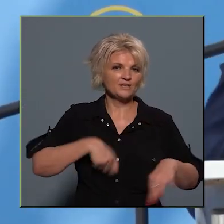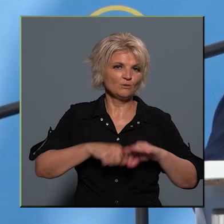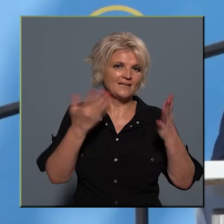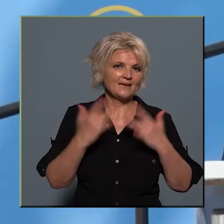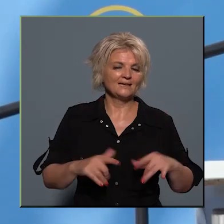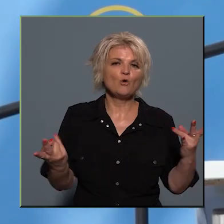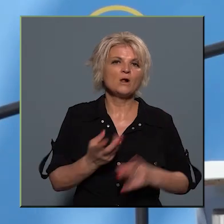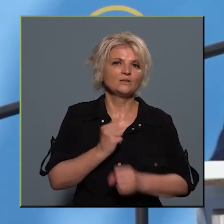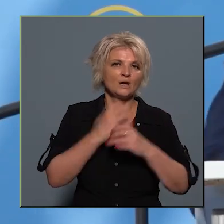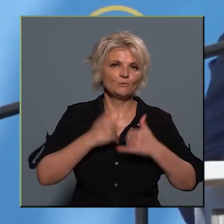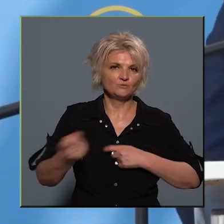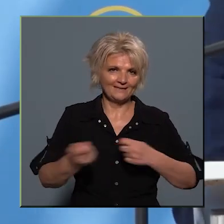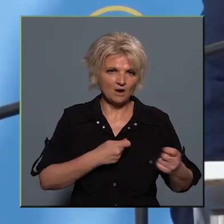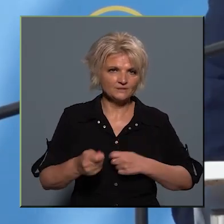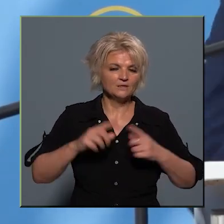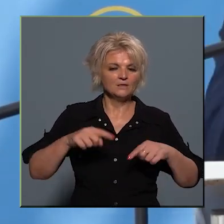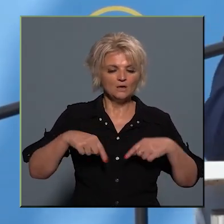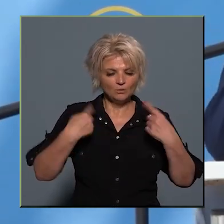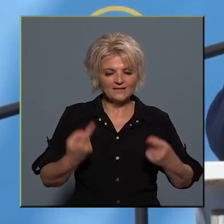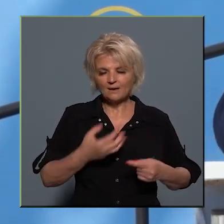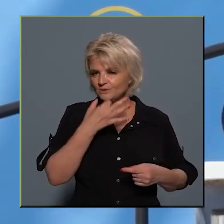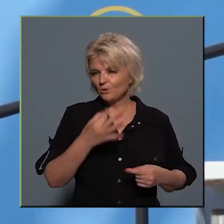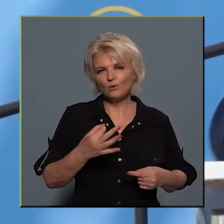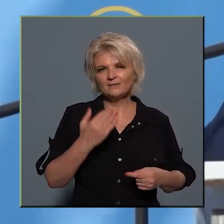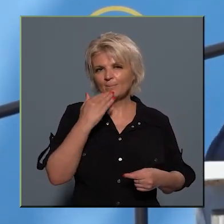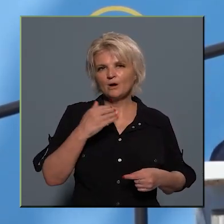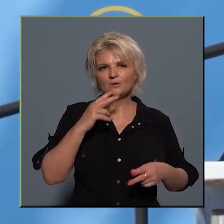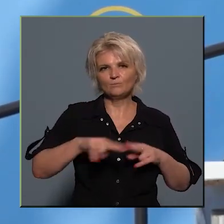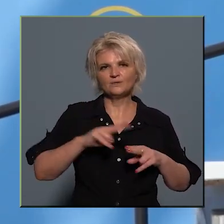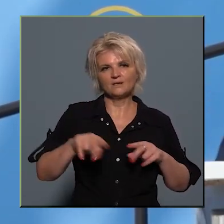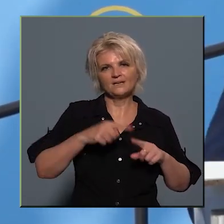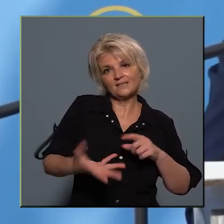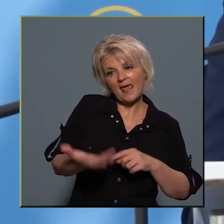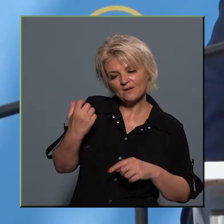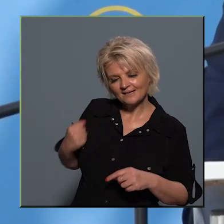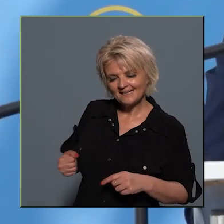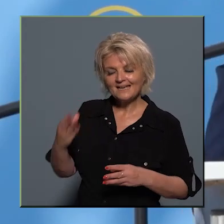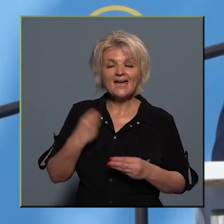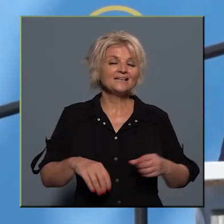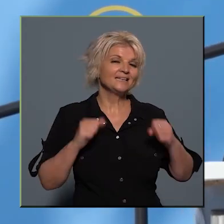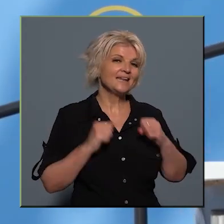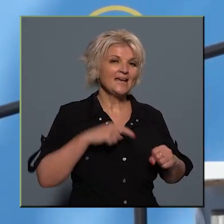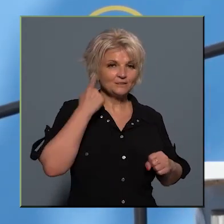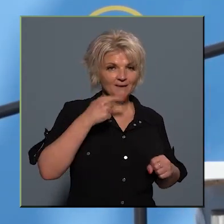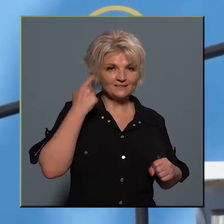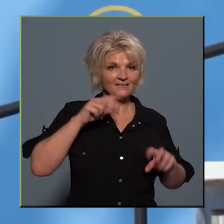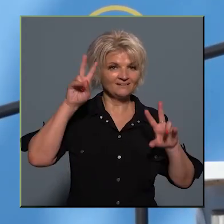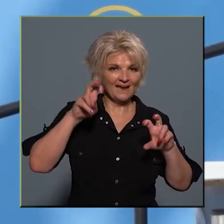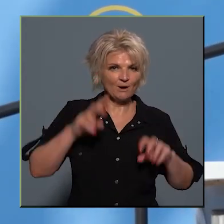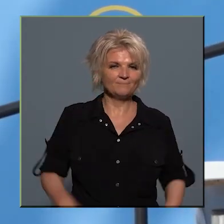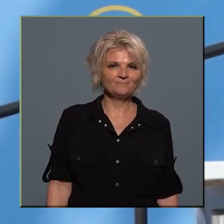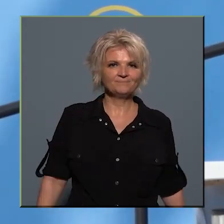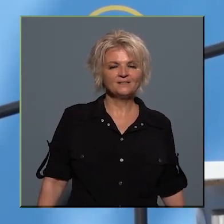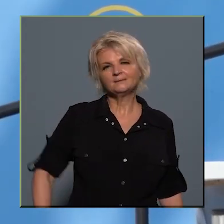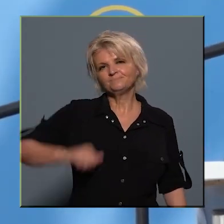és hogy hol tart most a piac. Utána szólóktól pedig nem szeretném elvenni a műszaki részletek, ezért egy kicsit nehéz, hogy miről is beszéljek, de a megint azt világítanám